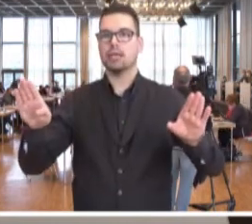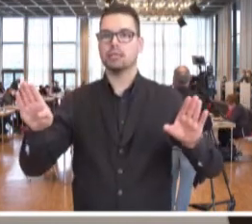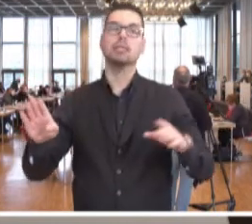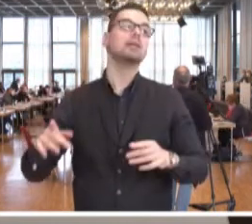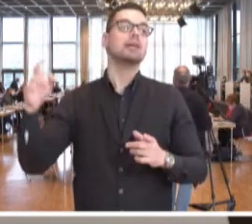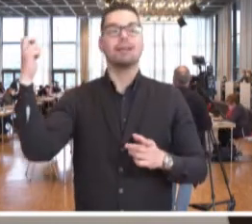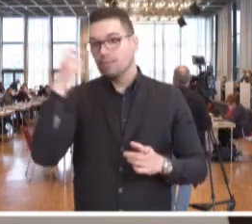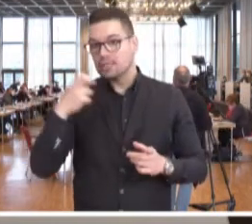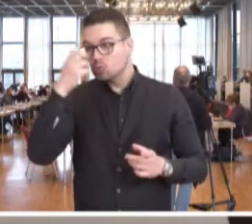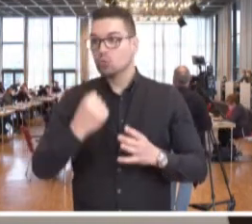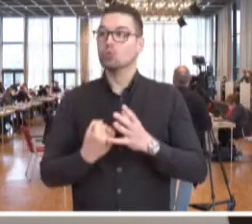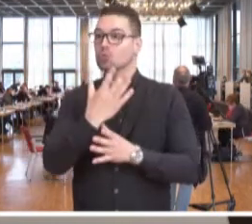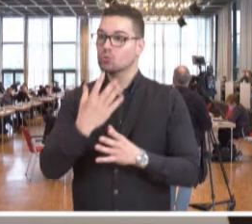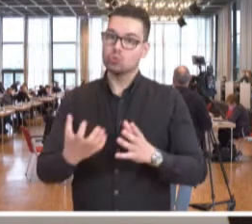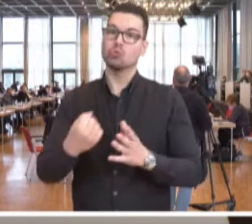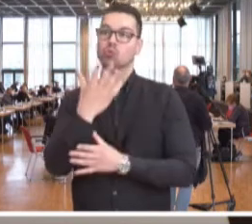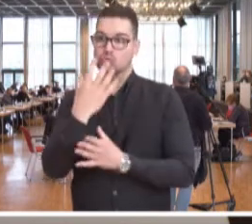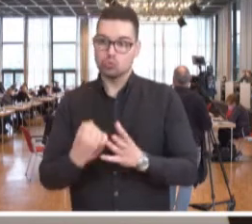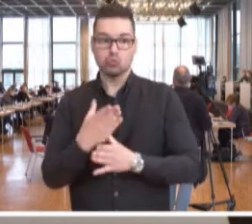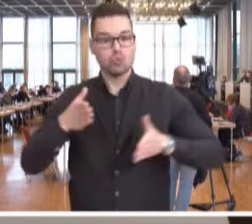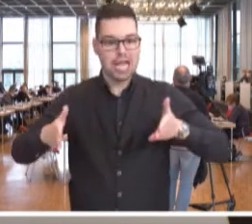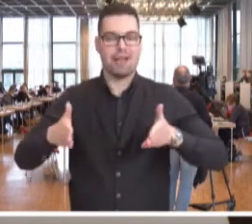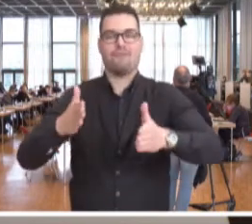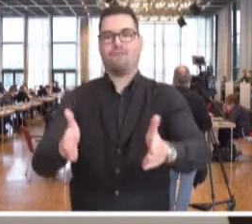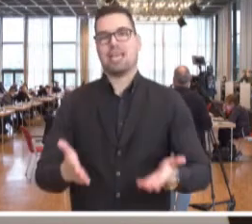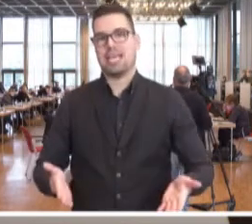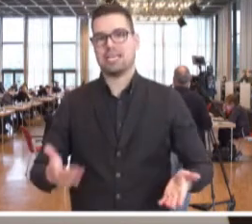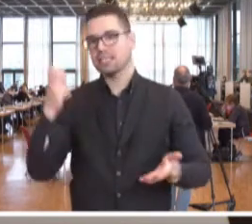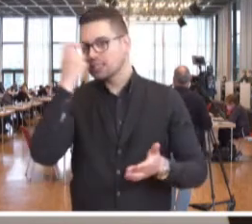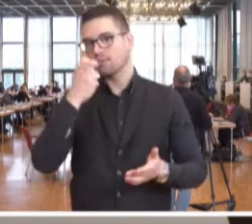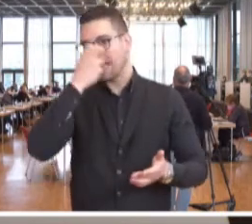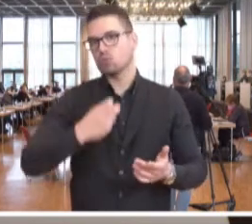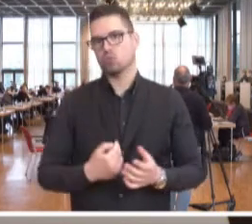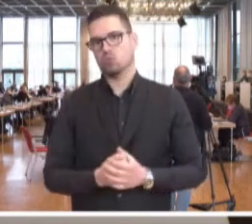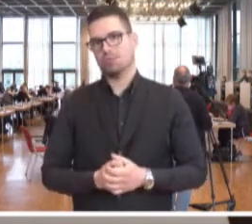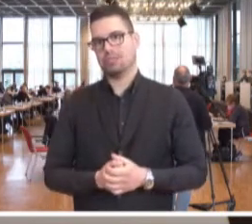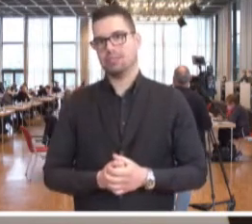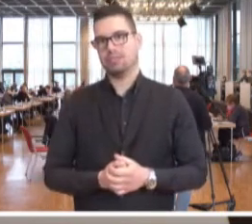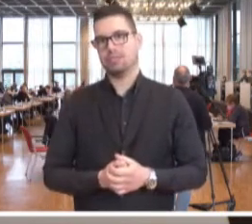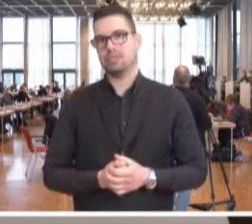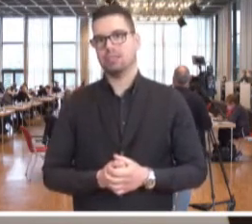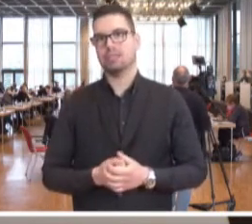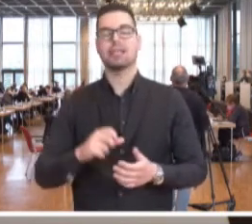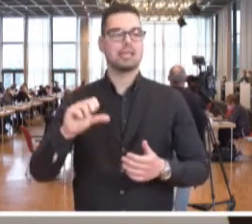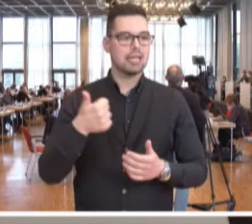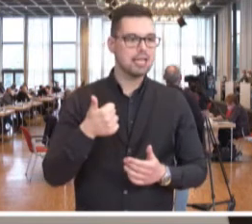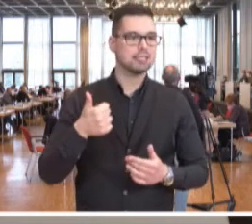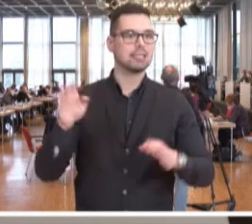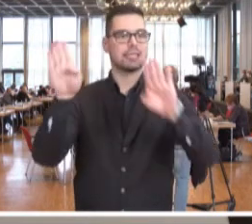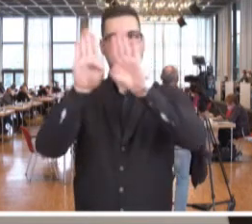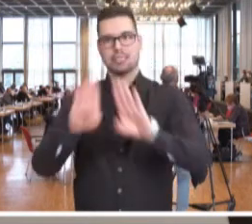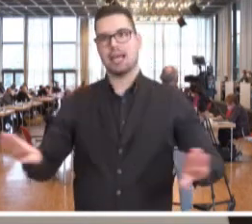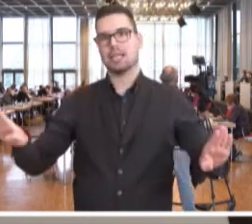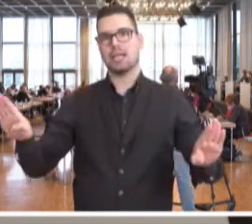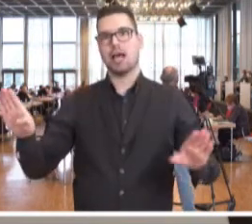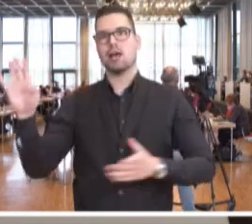eben den Weg der Kultur als den Weg zu zeigen, auf dem wir zueinander finden können. Bei den ersten Theatervorstellungen war